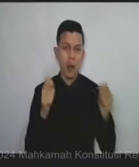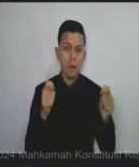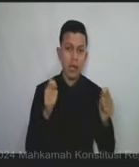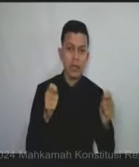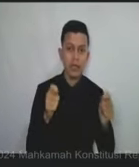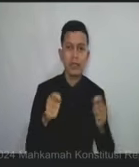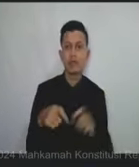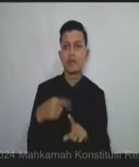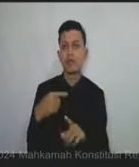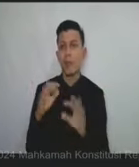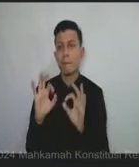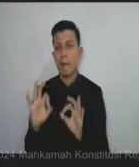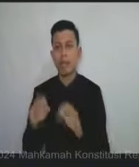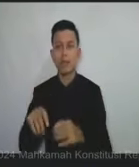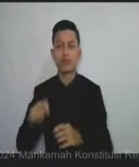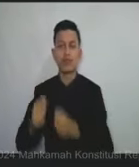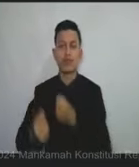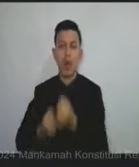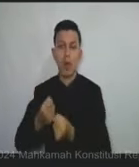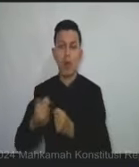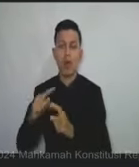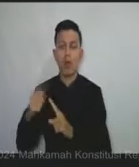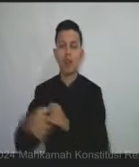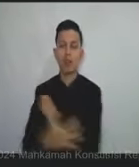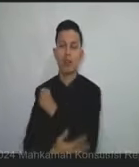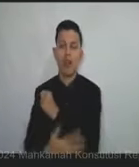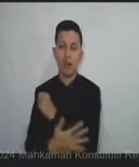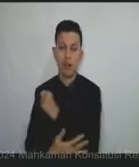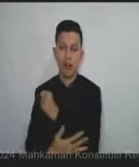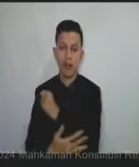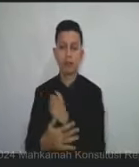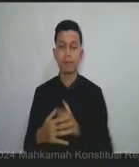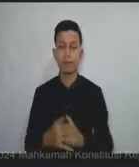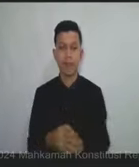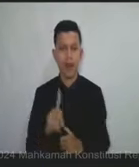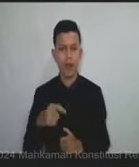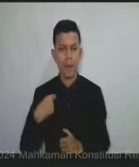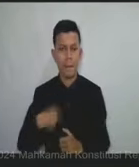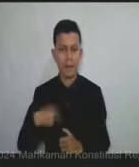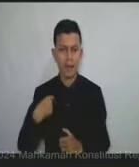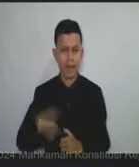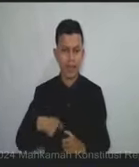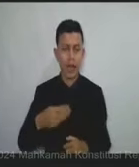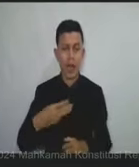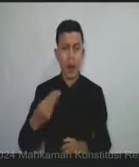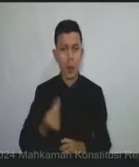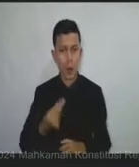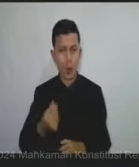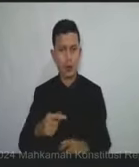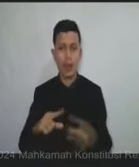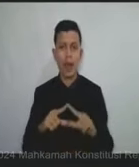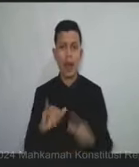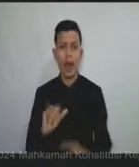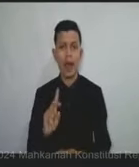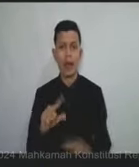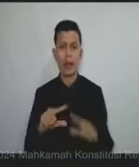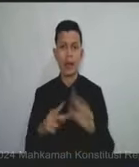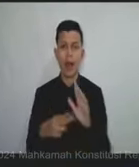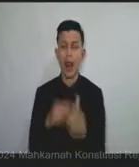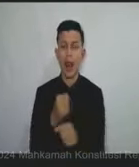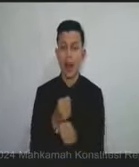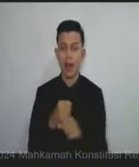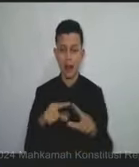lebar hal mana tergambarkan dalam kegiatan yang dilakukan oleh menteri perekonomian Erlangga Hartarto yang melakukan pembikan